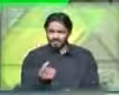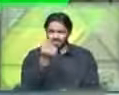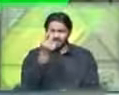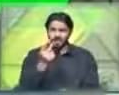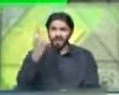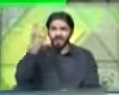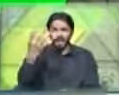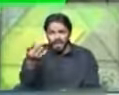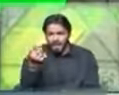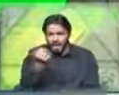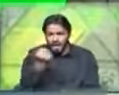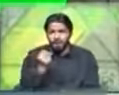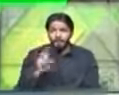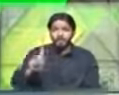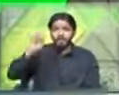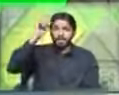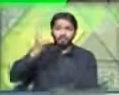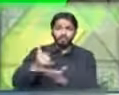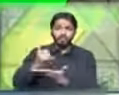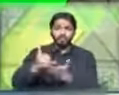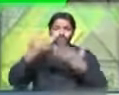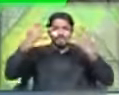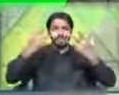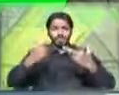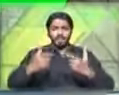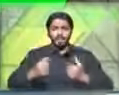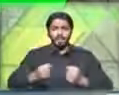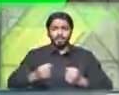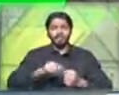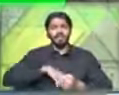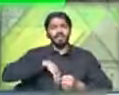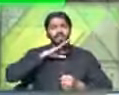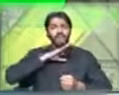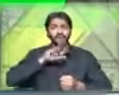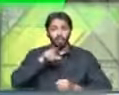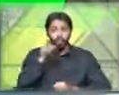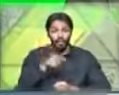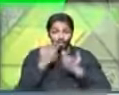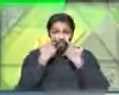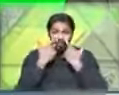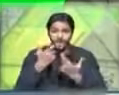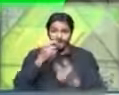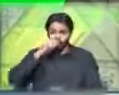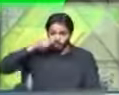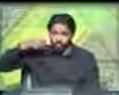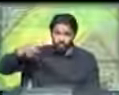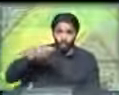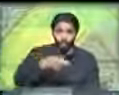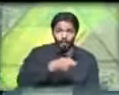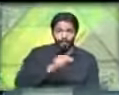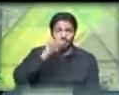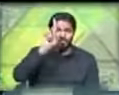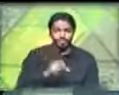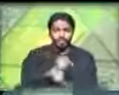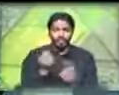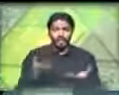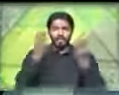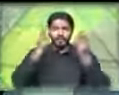خردل أتينا بها وكفى بنا حاسبين. والظلم ظلمات يوم